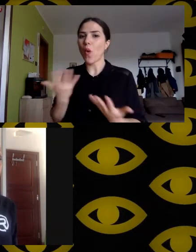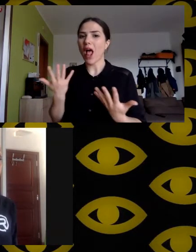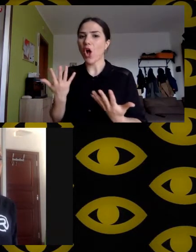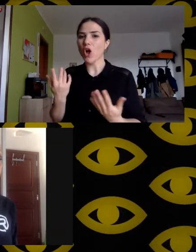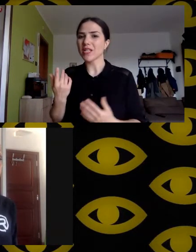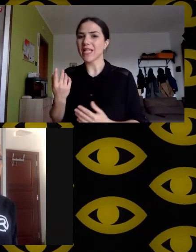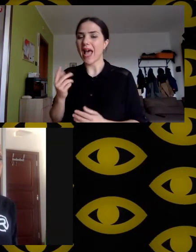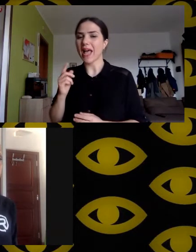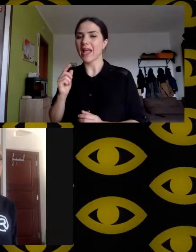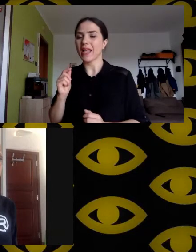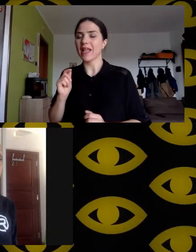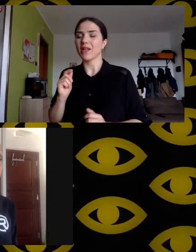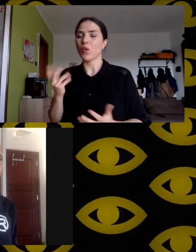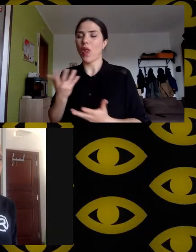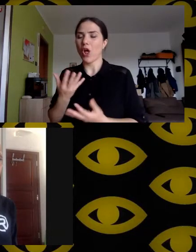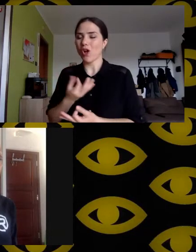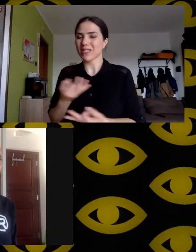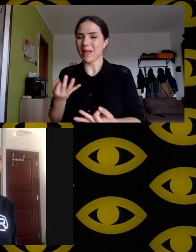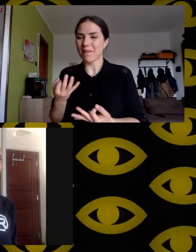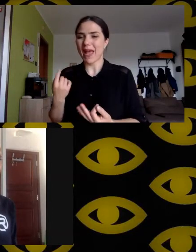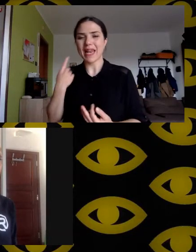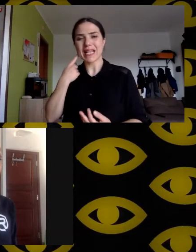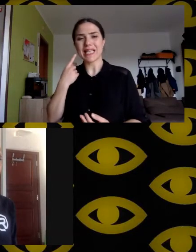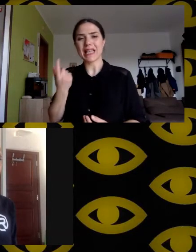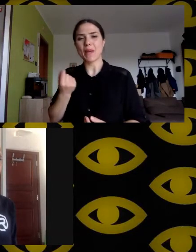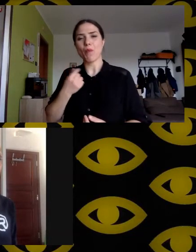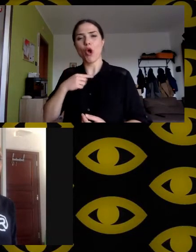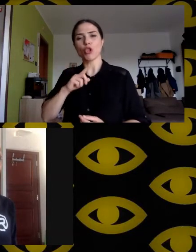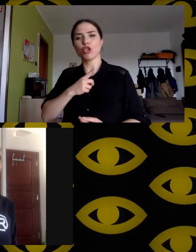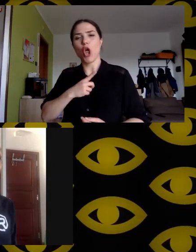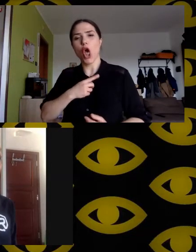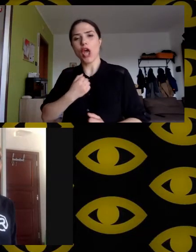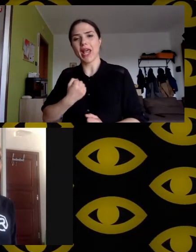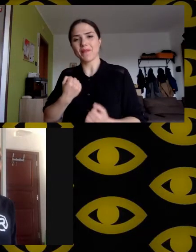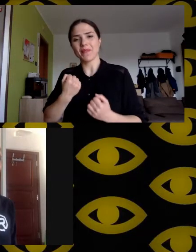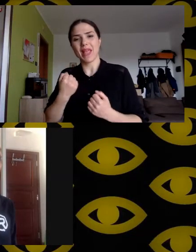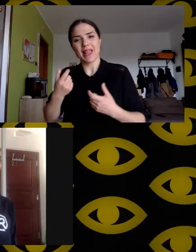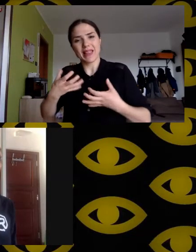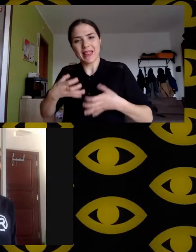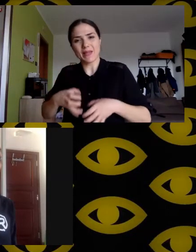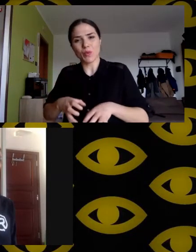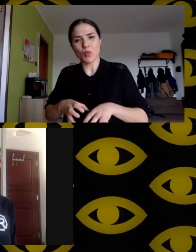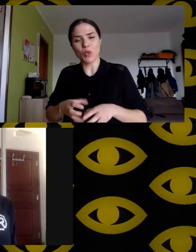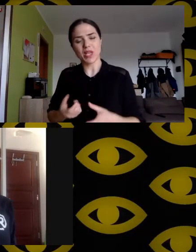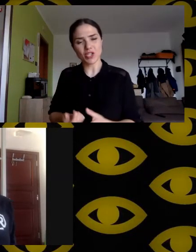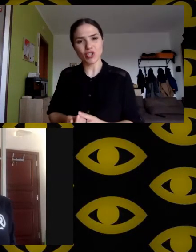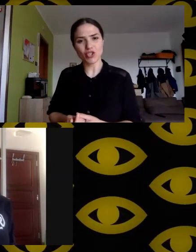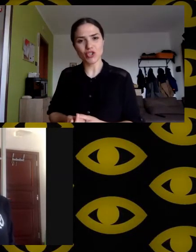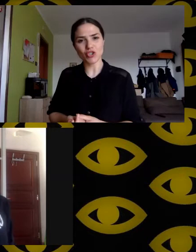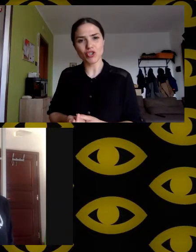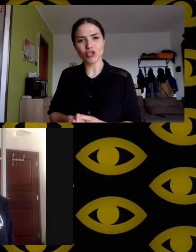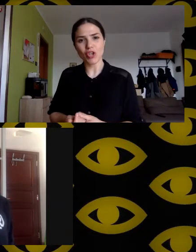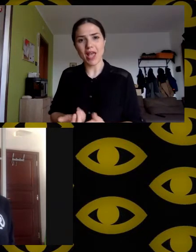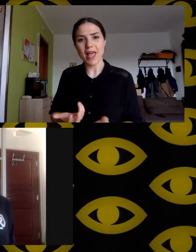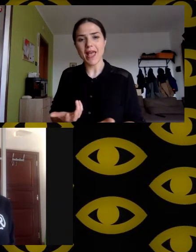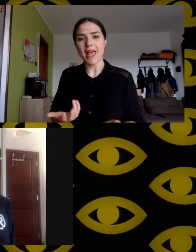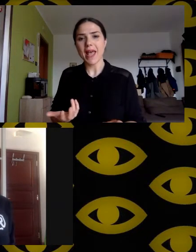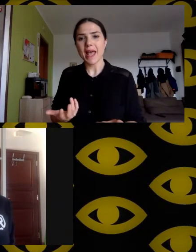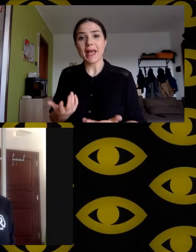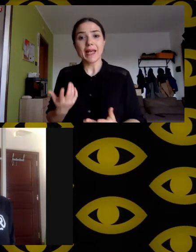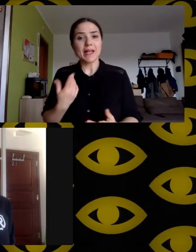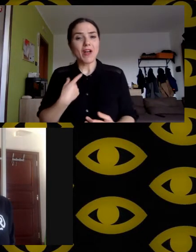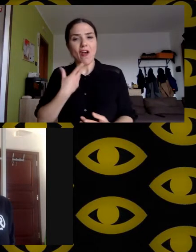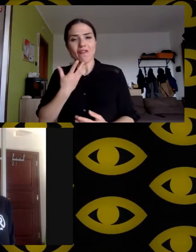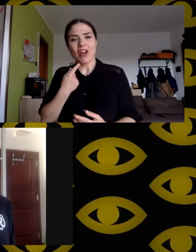ne approfitto per dire a chi non conoscesse Noisy Vision, che vedrà questo video in futuro, che forse anch'io e chi